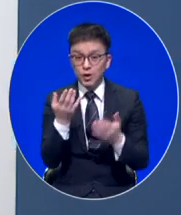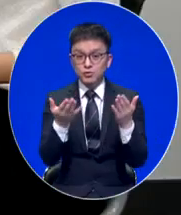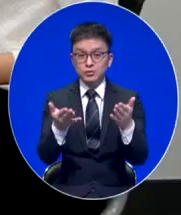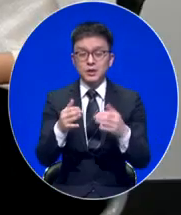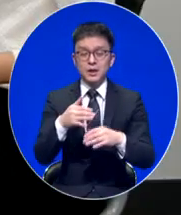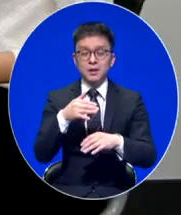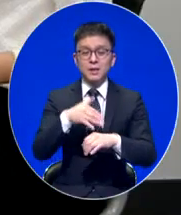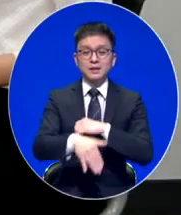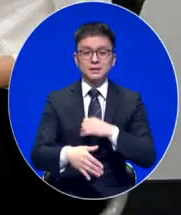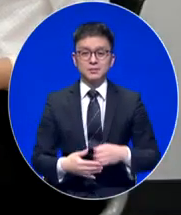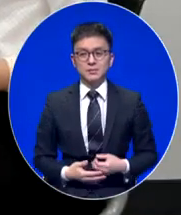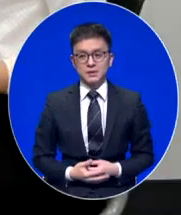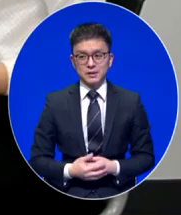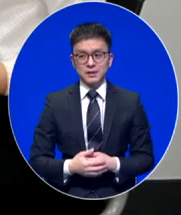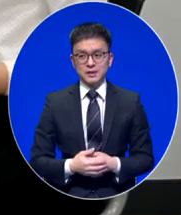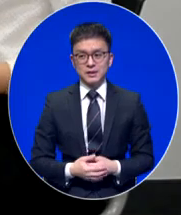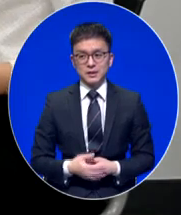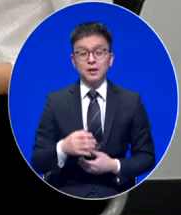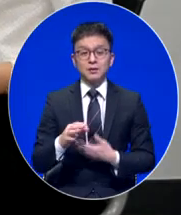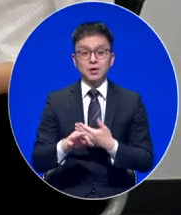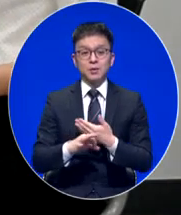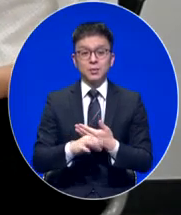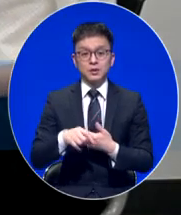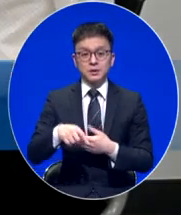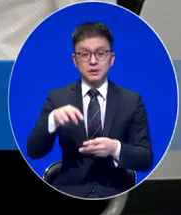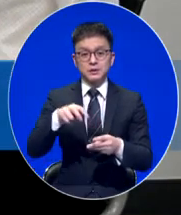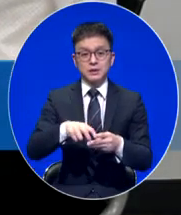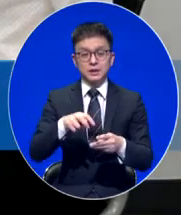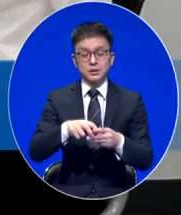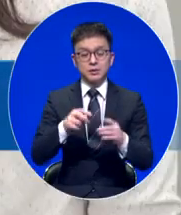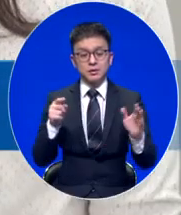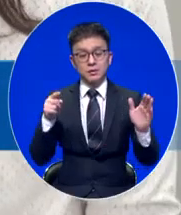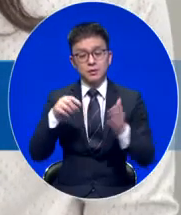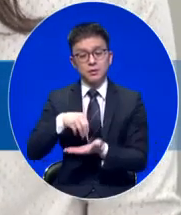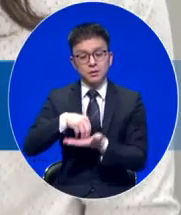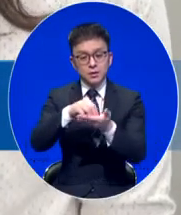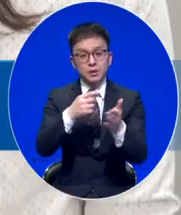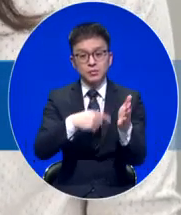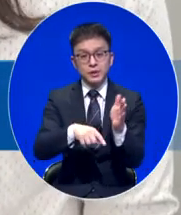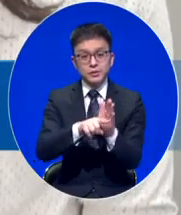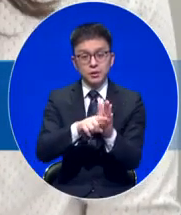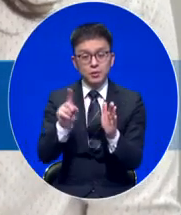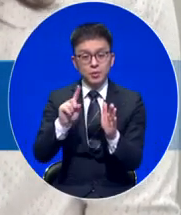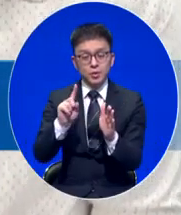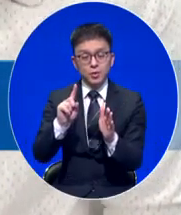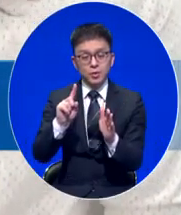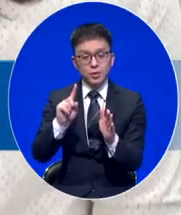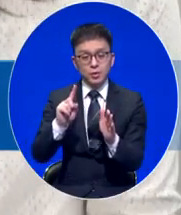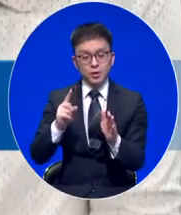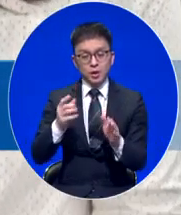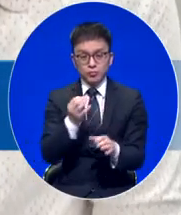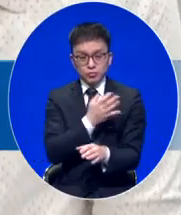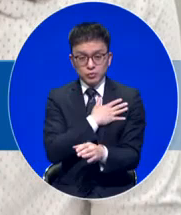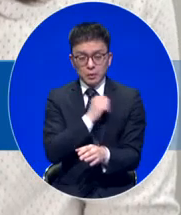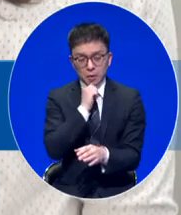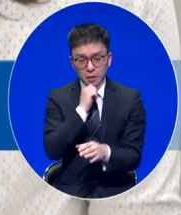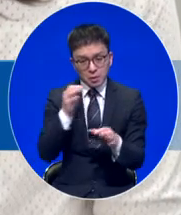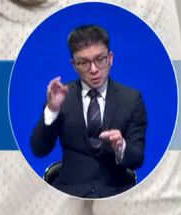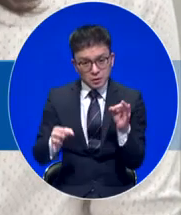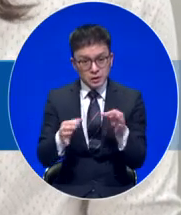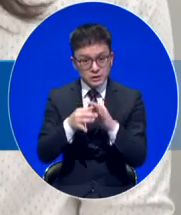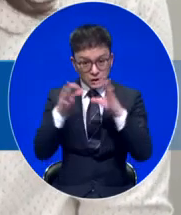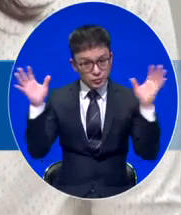겁니다 그러면 이 센터 를 이제 이용을 하려면 소득수준에 상관없이 아무나 그냥 가서